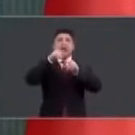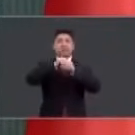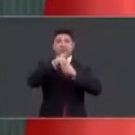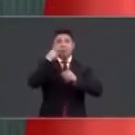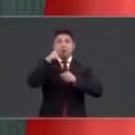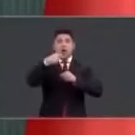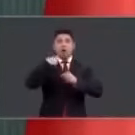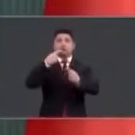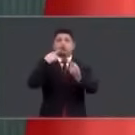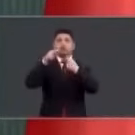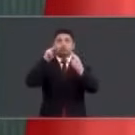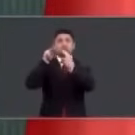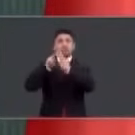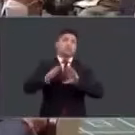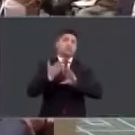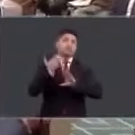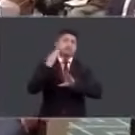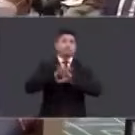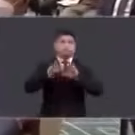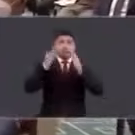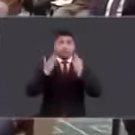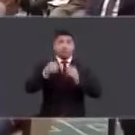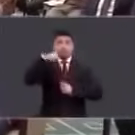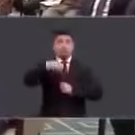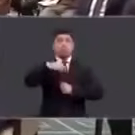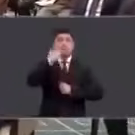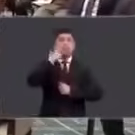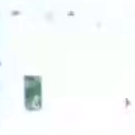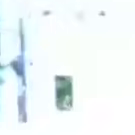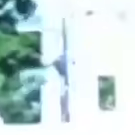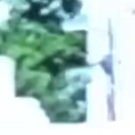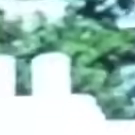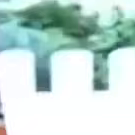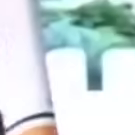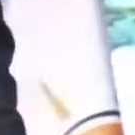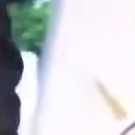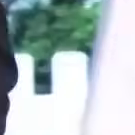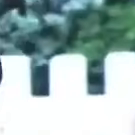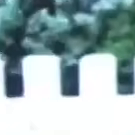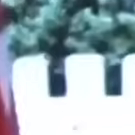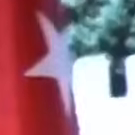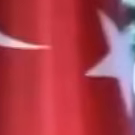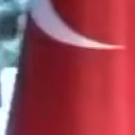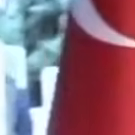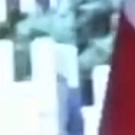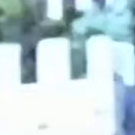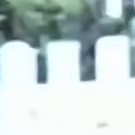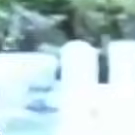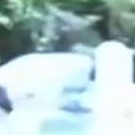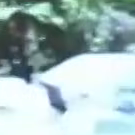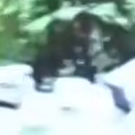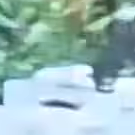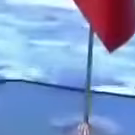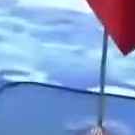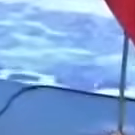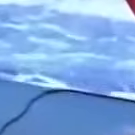του ότι υλοποιεί το στρατηγικό σχεδιασμό της Τουρκίας, τα έχει ανάγκη και για εσωτερική κατανάλωση. Μάλιστα. Μαρία. Βέβαια, εδώ θέλω να